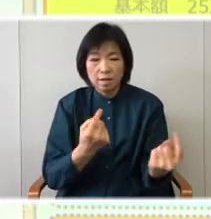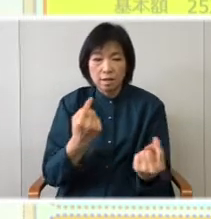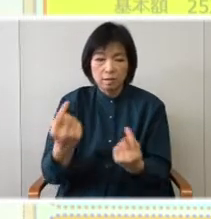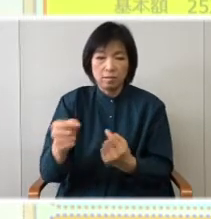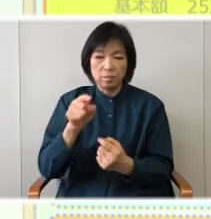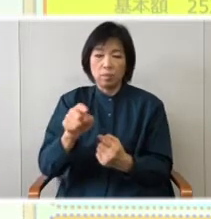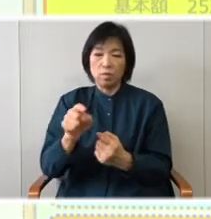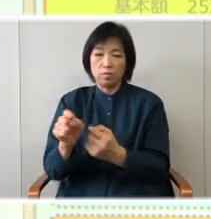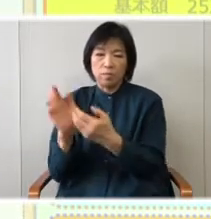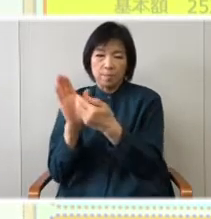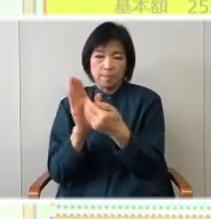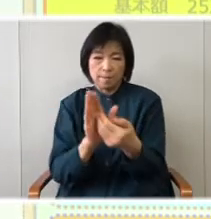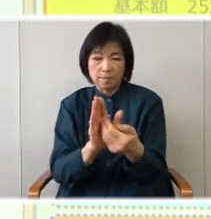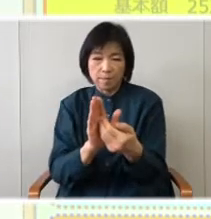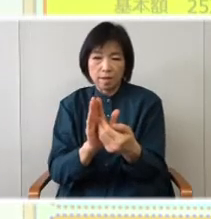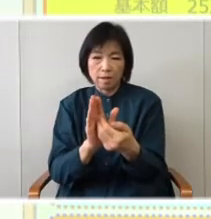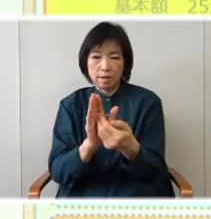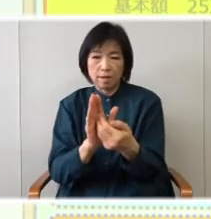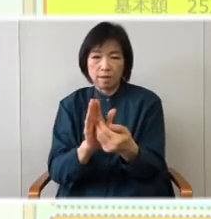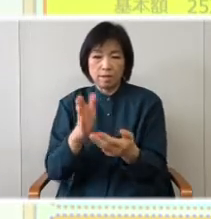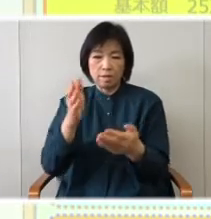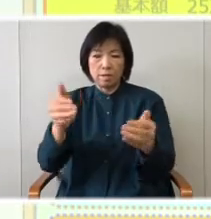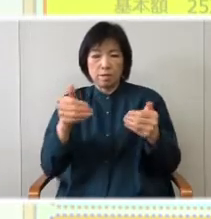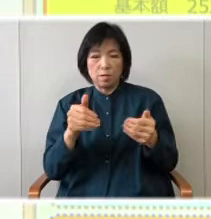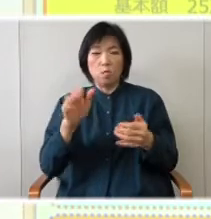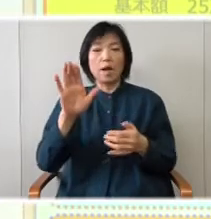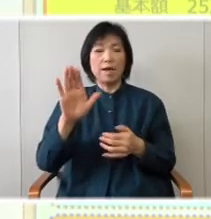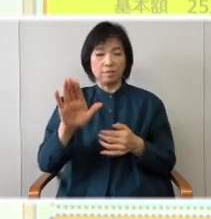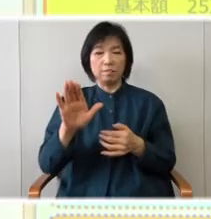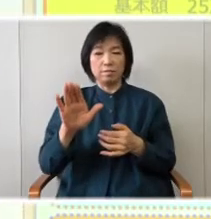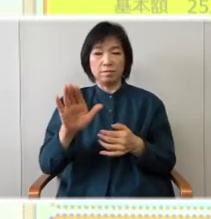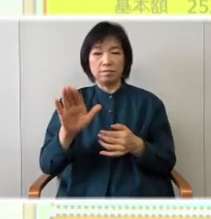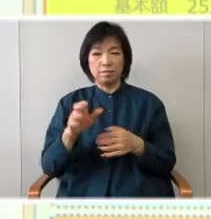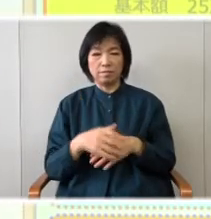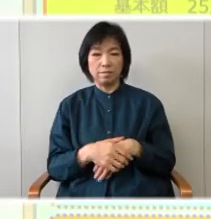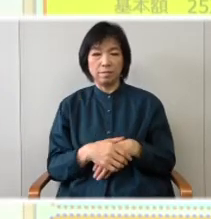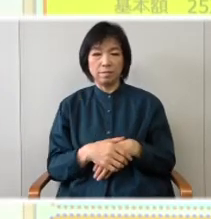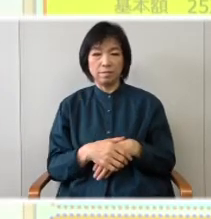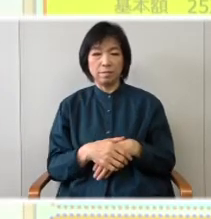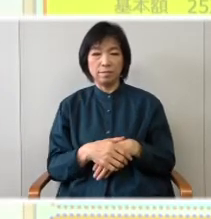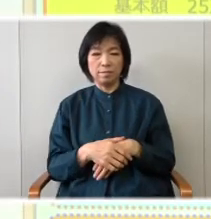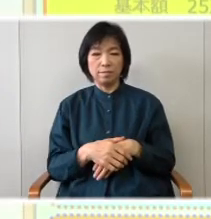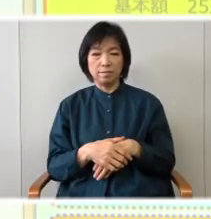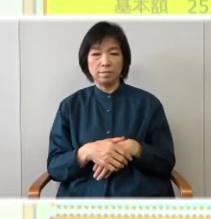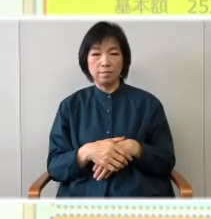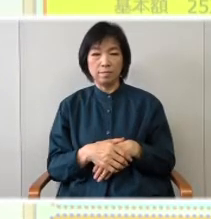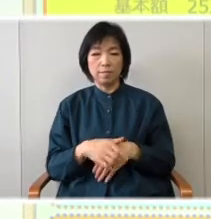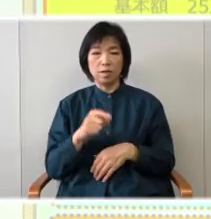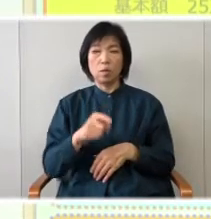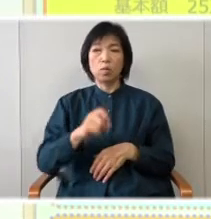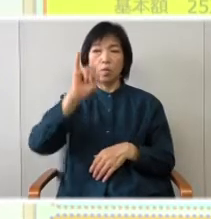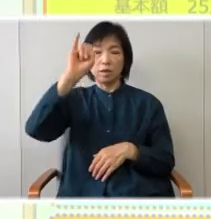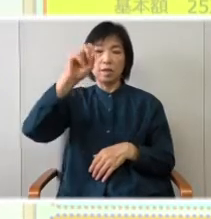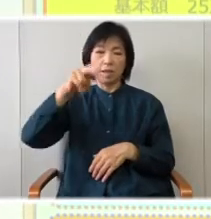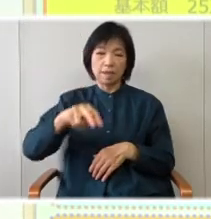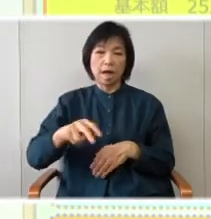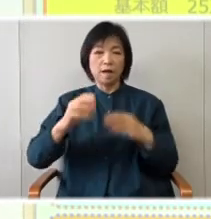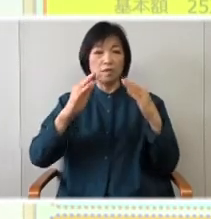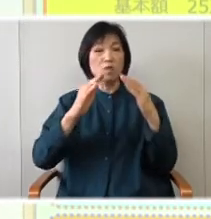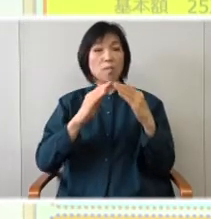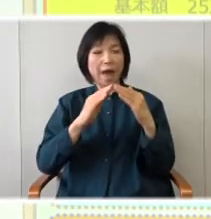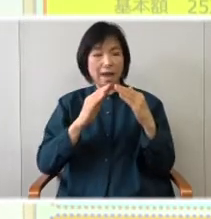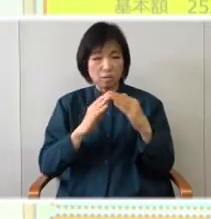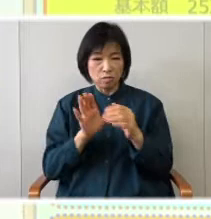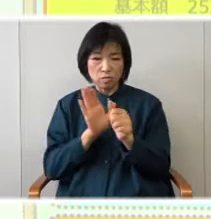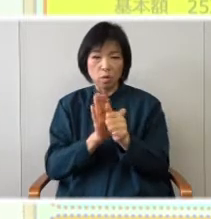いけないということがその背景にあります。でこの伊那スマイル補助金については